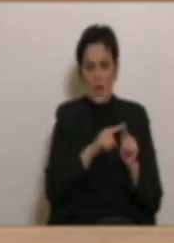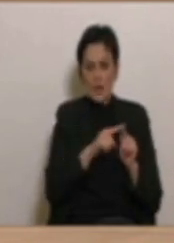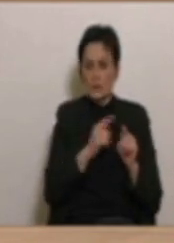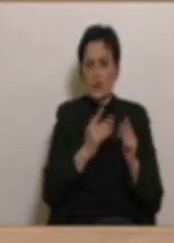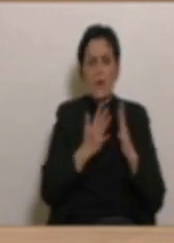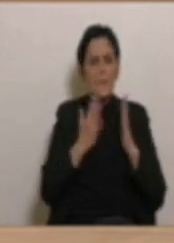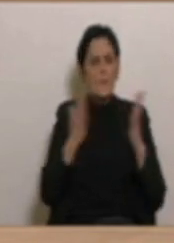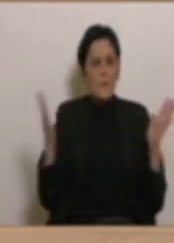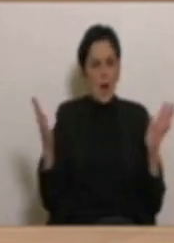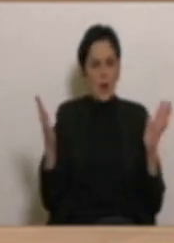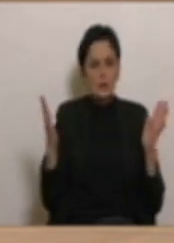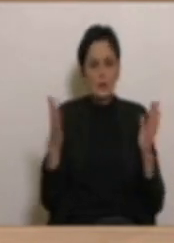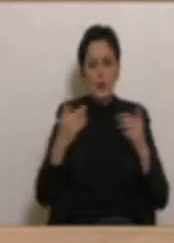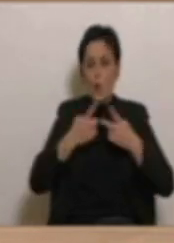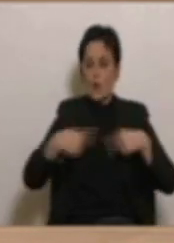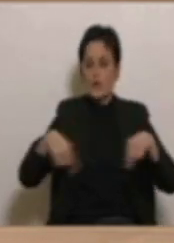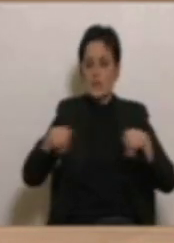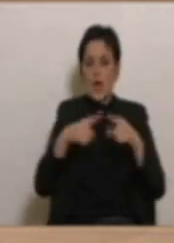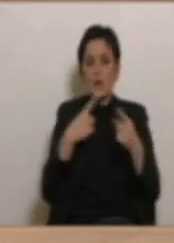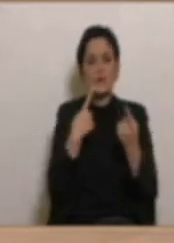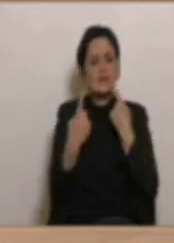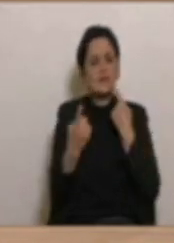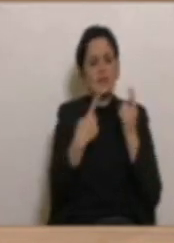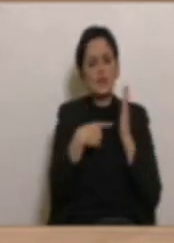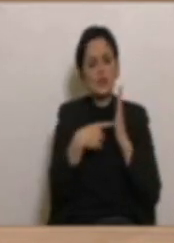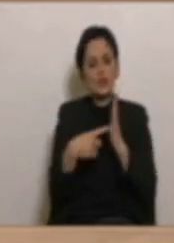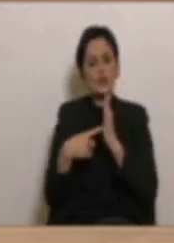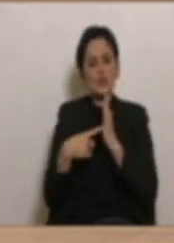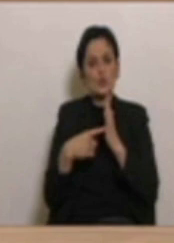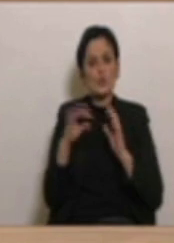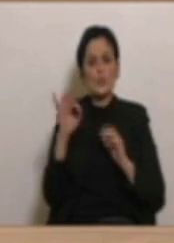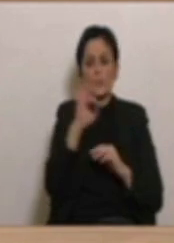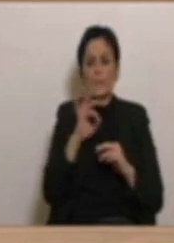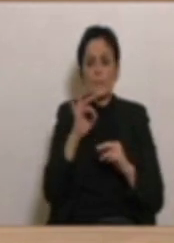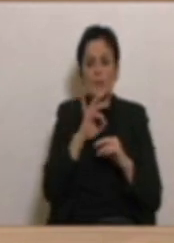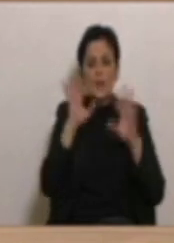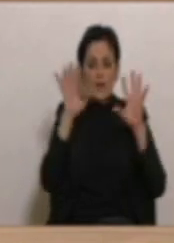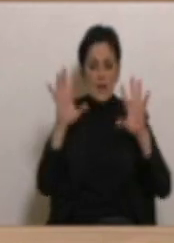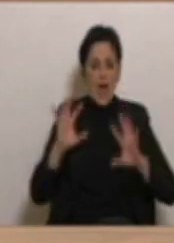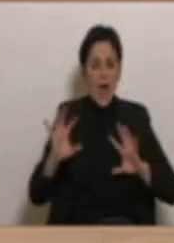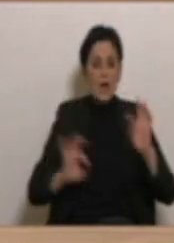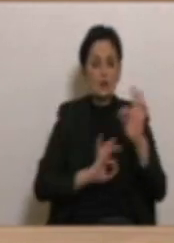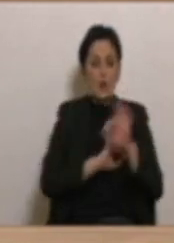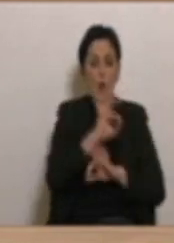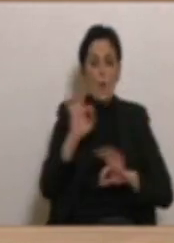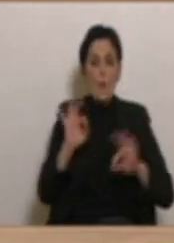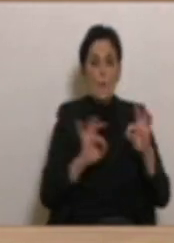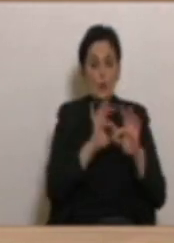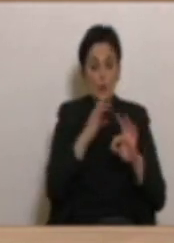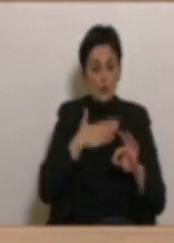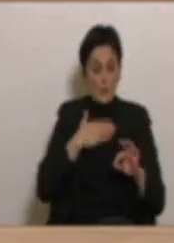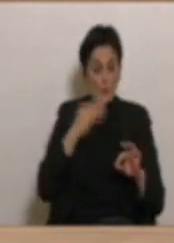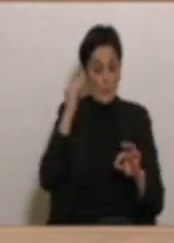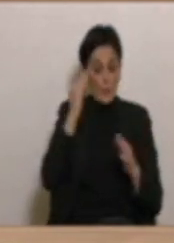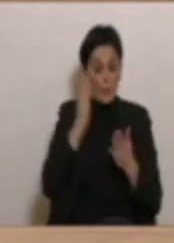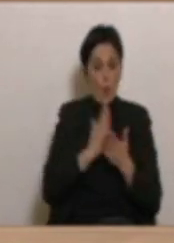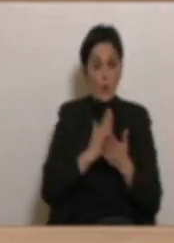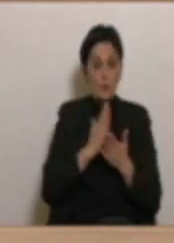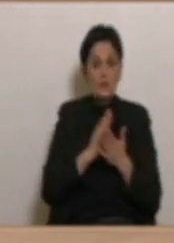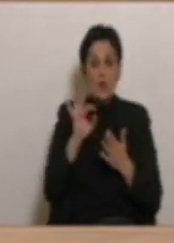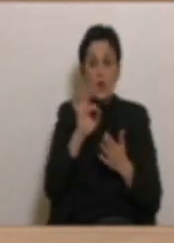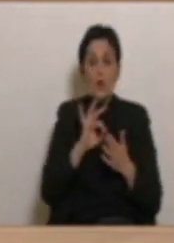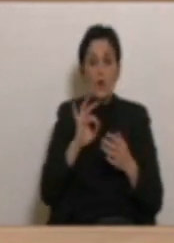ფართო საზოგადოებრივი დისკუსია ამნისტიის კანონპროექტზე. ეს არის ჩემი პოზიცია. თუმცა